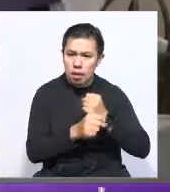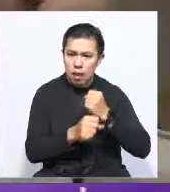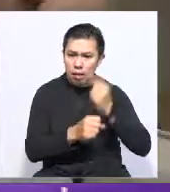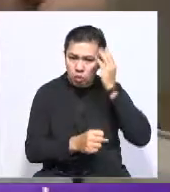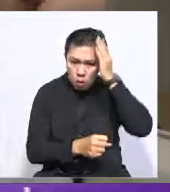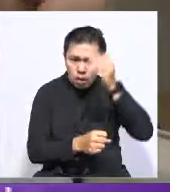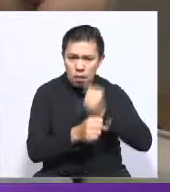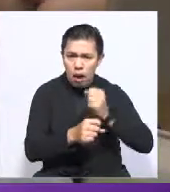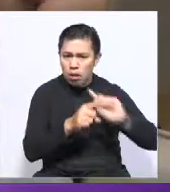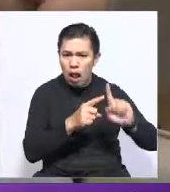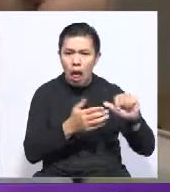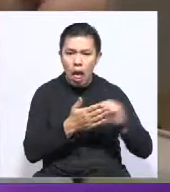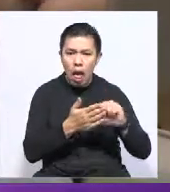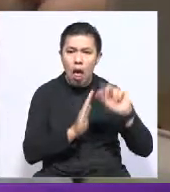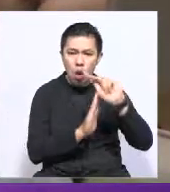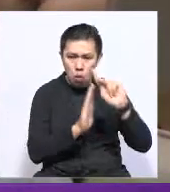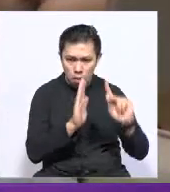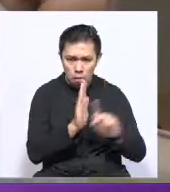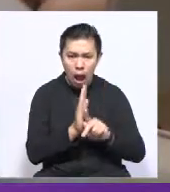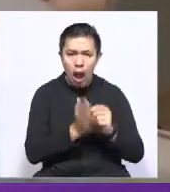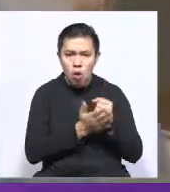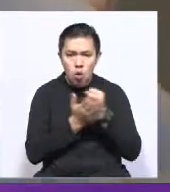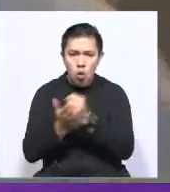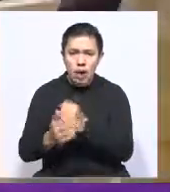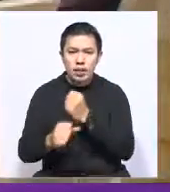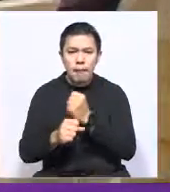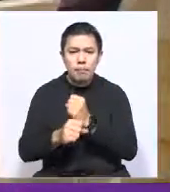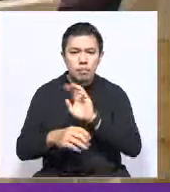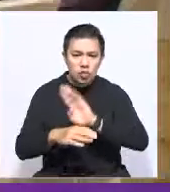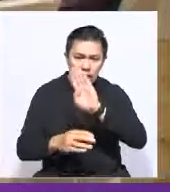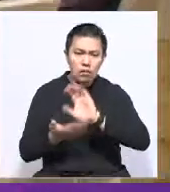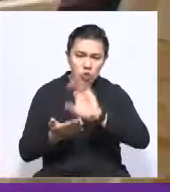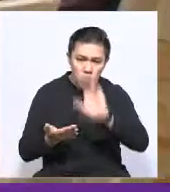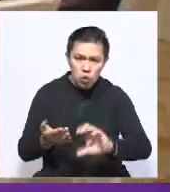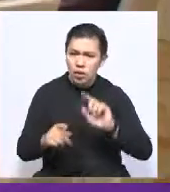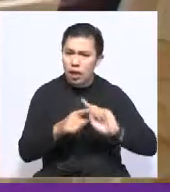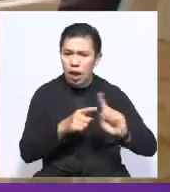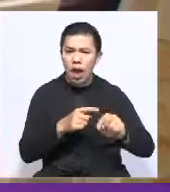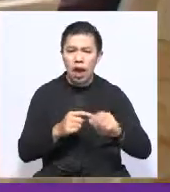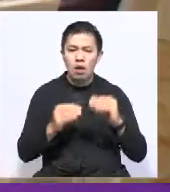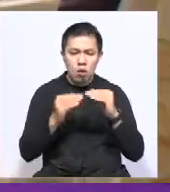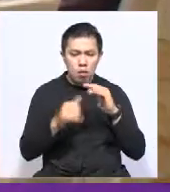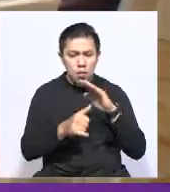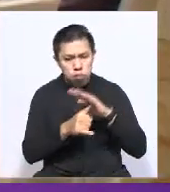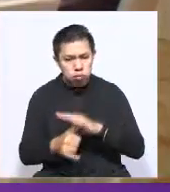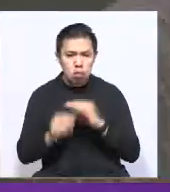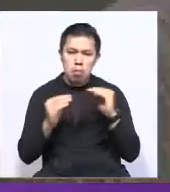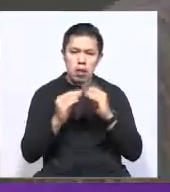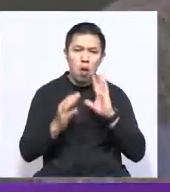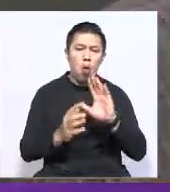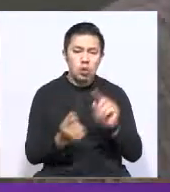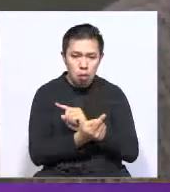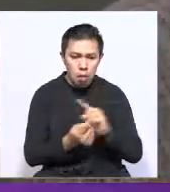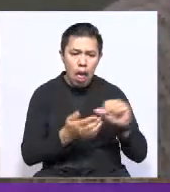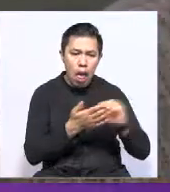าทิการแก้ไขกฎหมายเพื่ออำนวยความสะดวกต่อการประกอบธุรกิจและการลงทุนการลดความเหลื่อมล้ำของสังคมการ